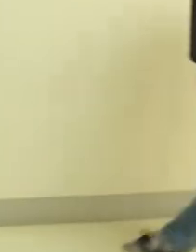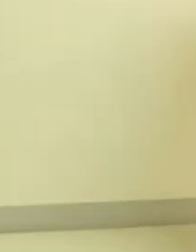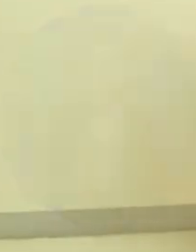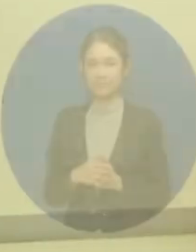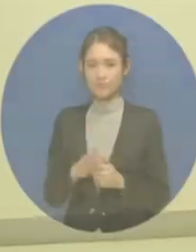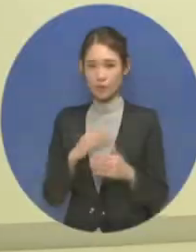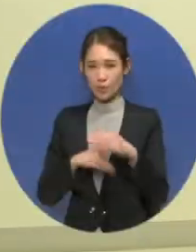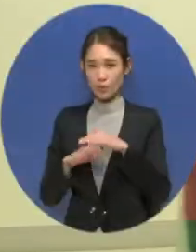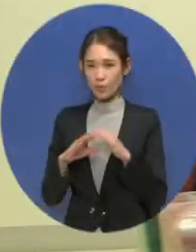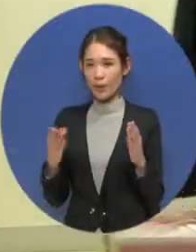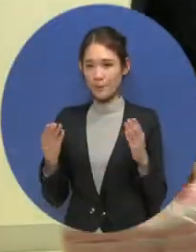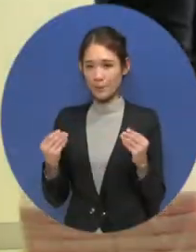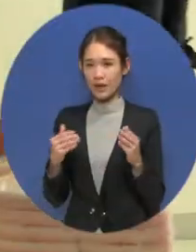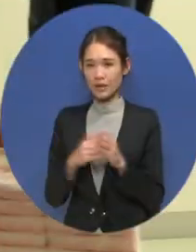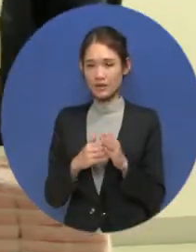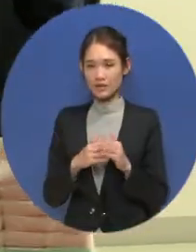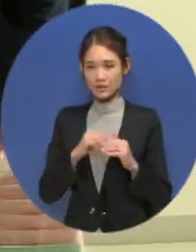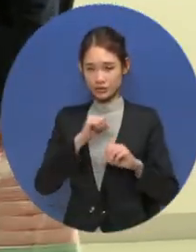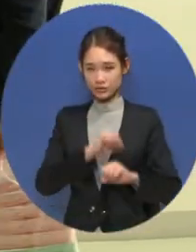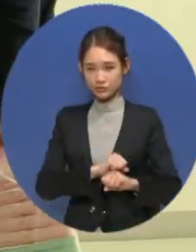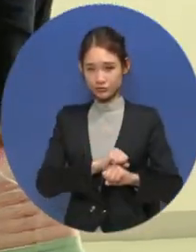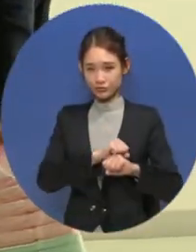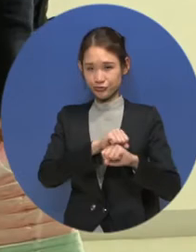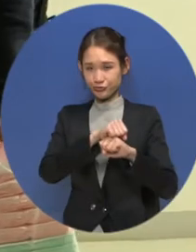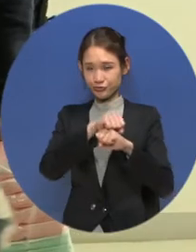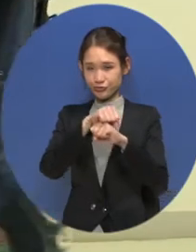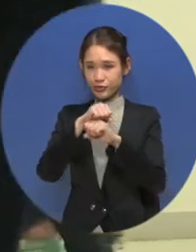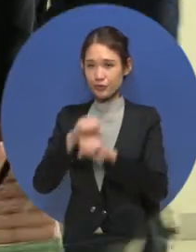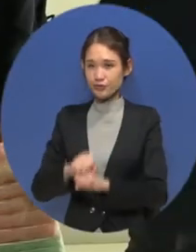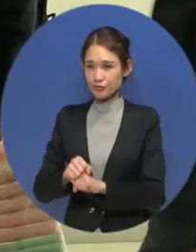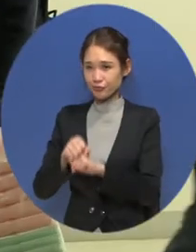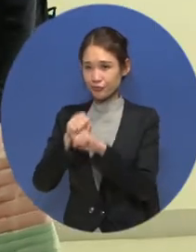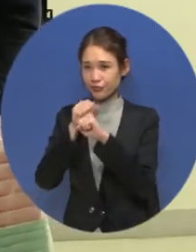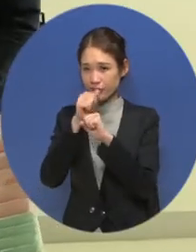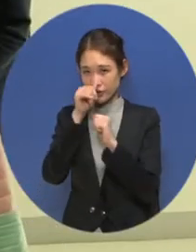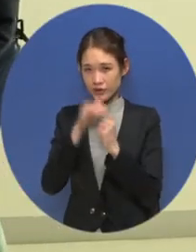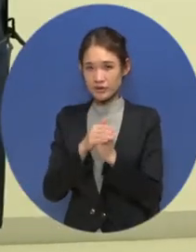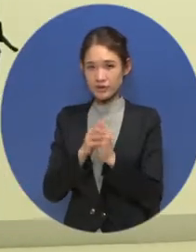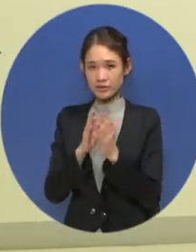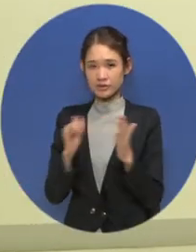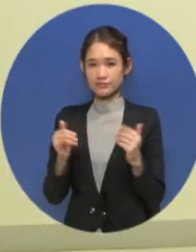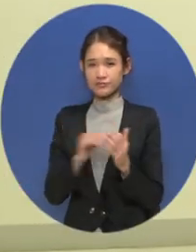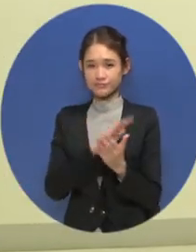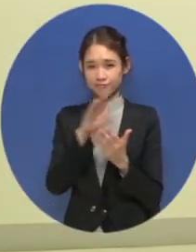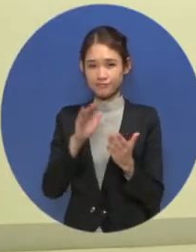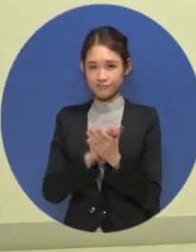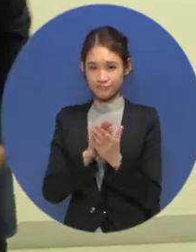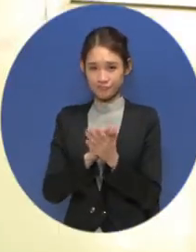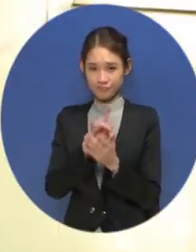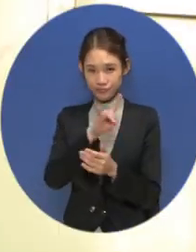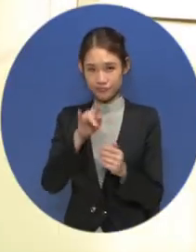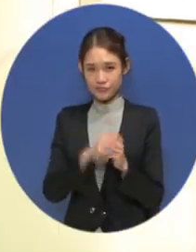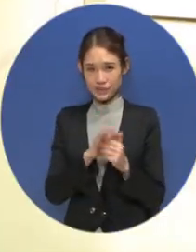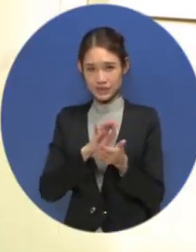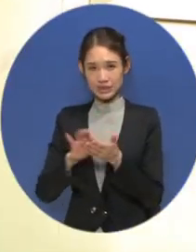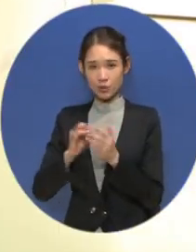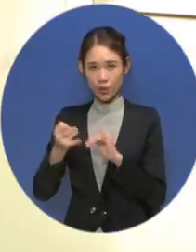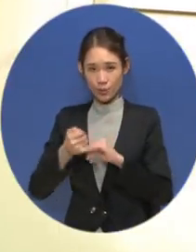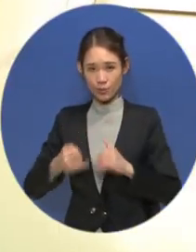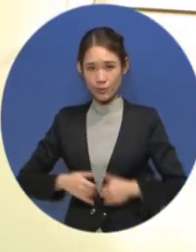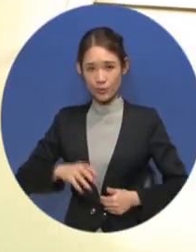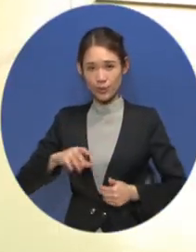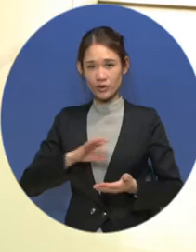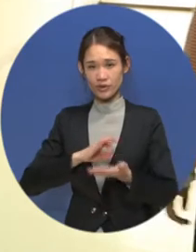포장을 마친 행주들이 차곡차곡 쌓여가는데요. 차오름 식구들의 손을 거친 행주들은 쓰임이 필요한